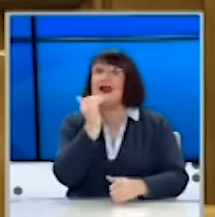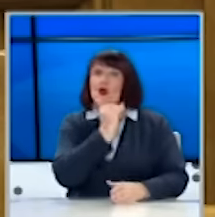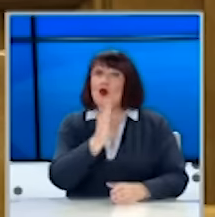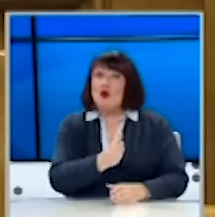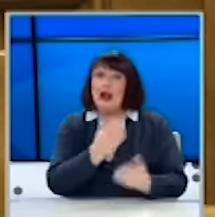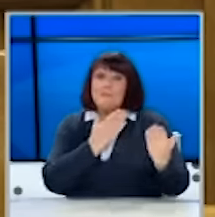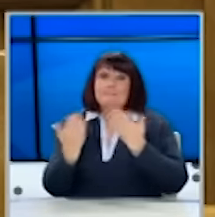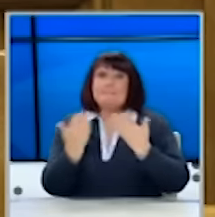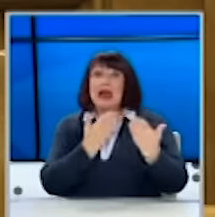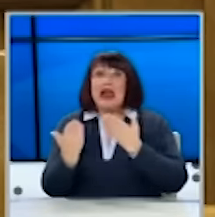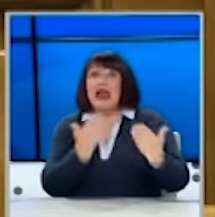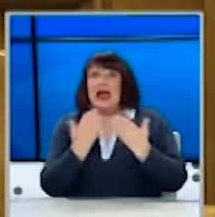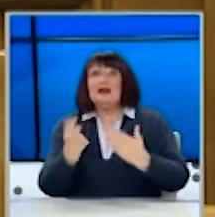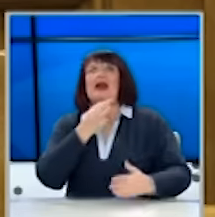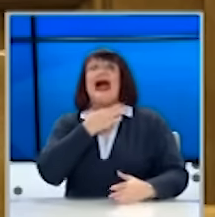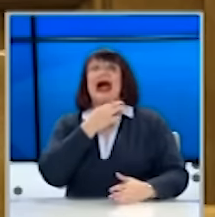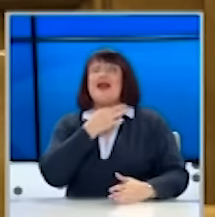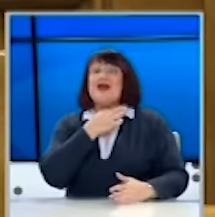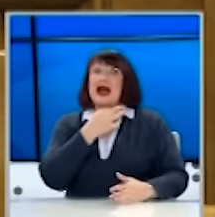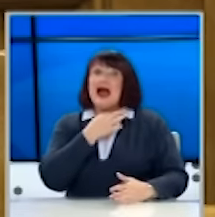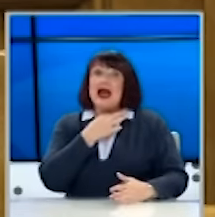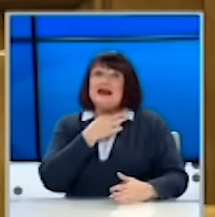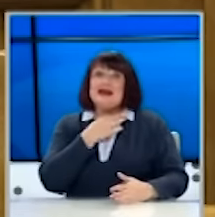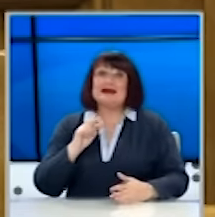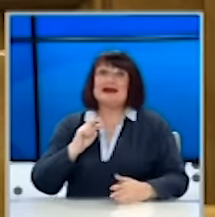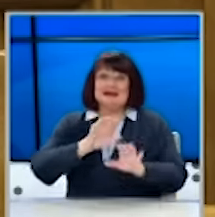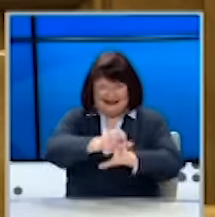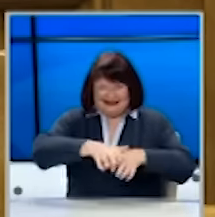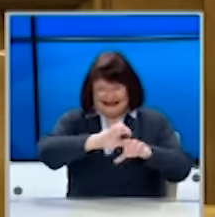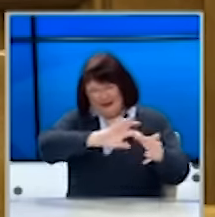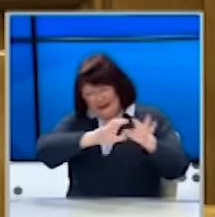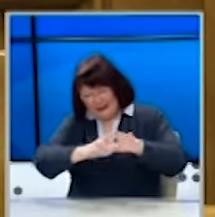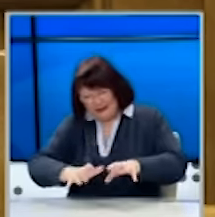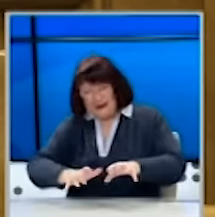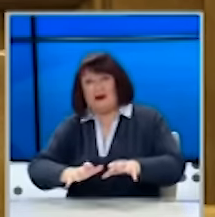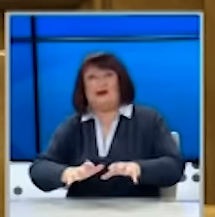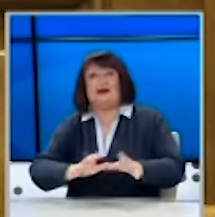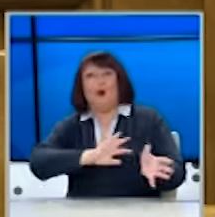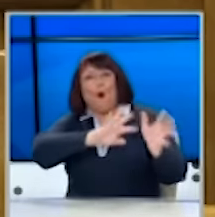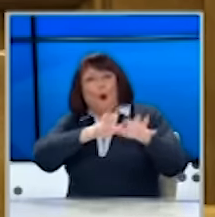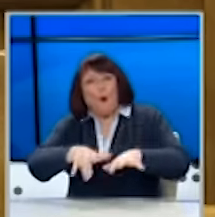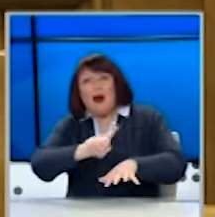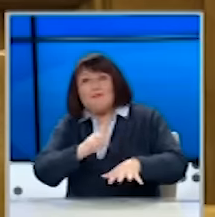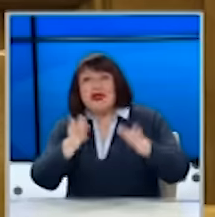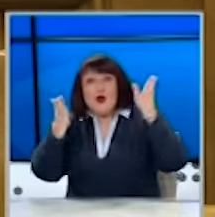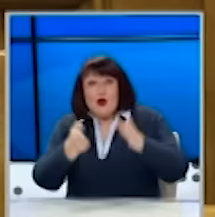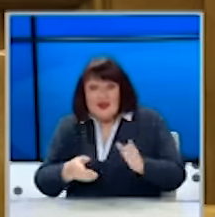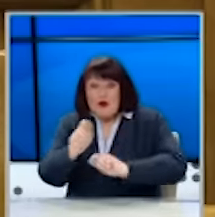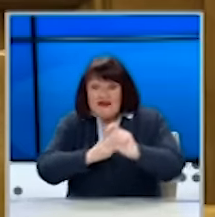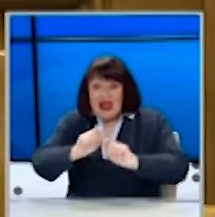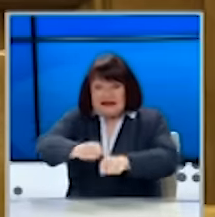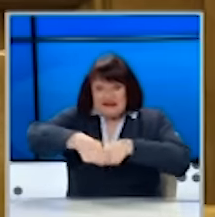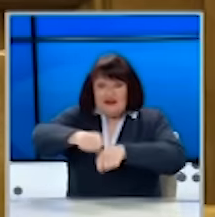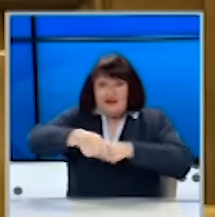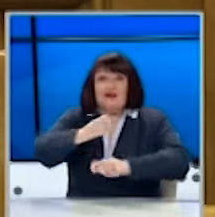τις μελέτες, τα αναγκαία αντιδιαβρωτικά και αντιπλημμυρικά έργα στην Κορινθία, γιατί και